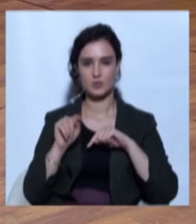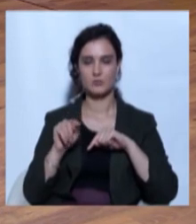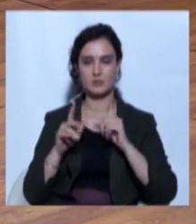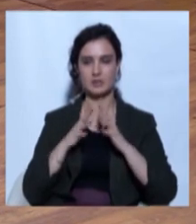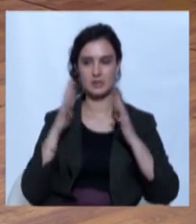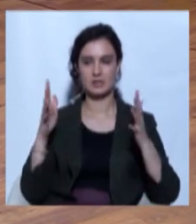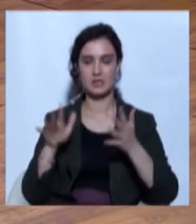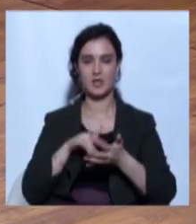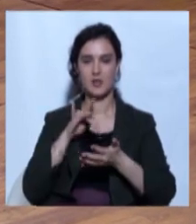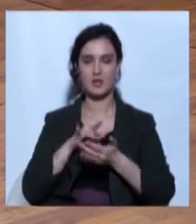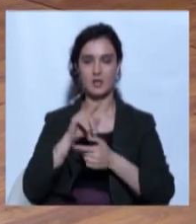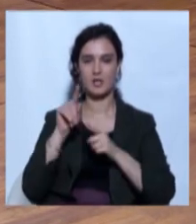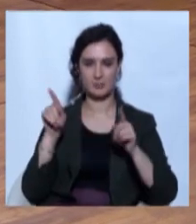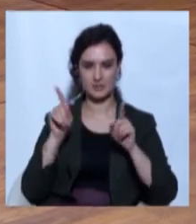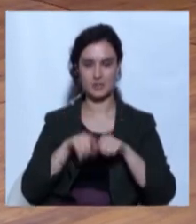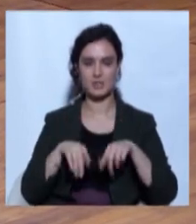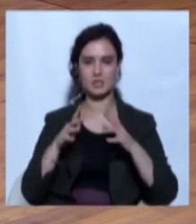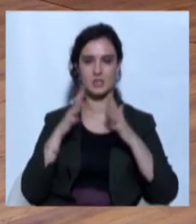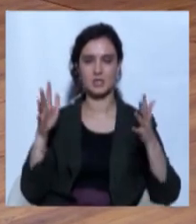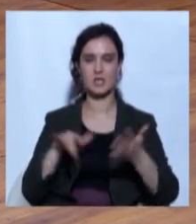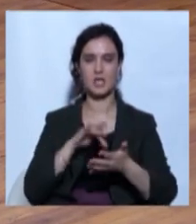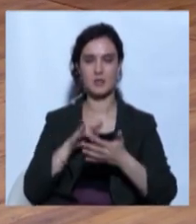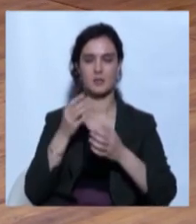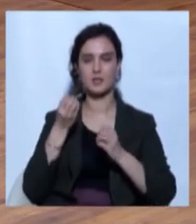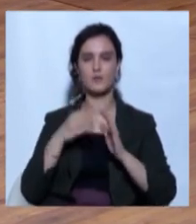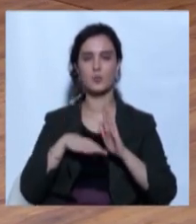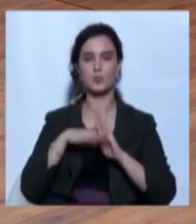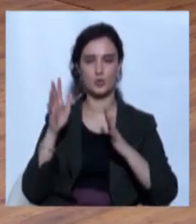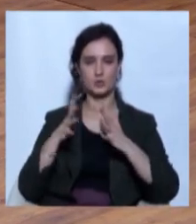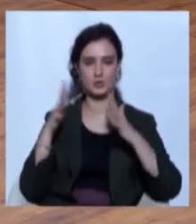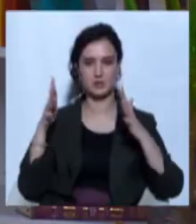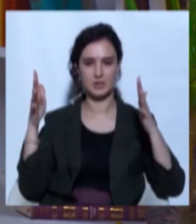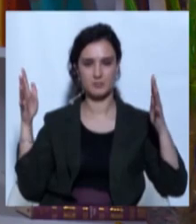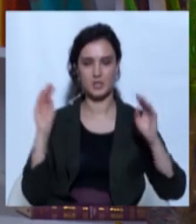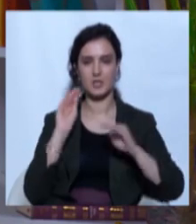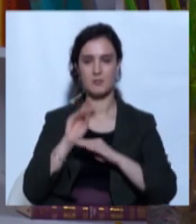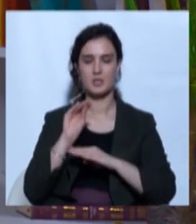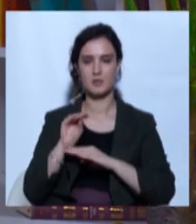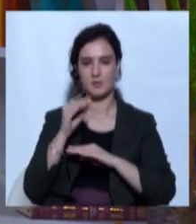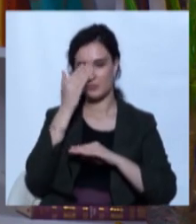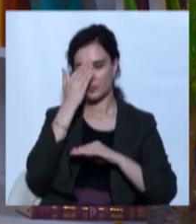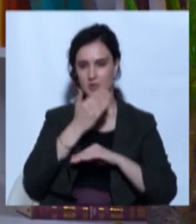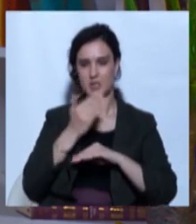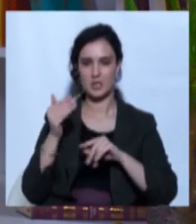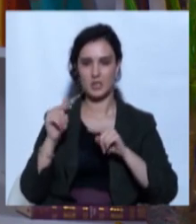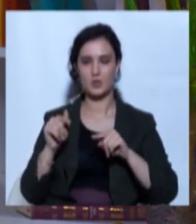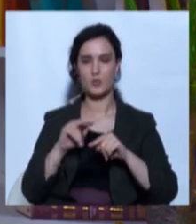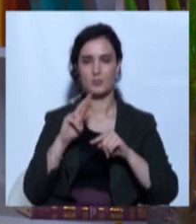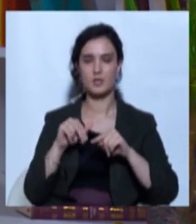დიდი ქალაქები, სადაც დიდი ქალაქები კიდევ უფრო დიდდება, ემატება მოსახლეობა